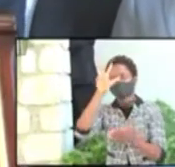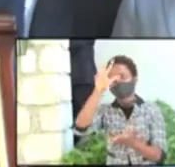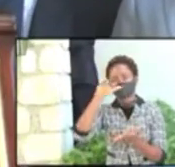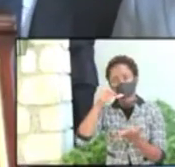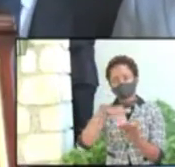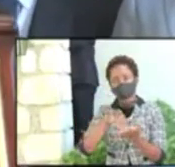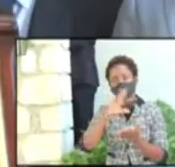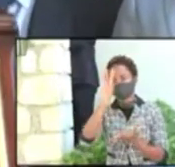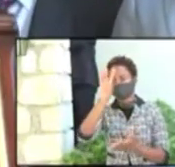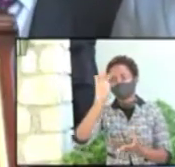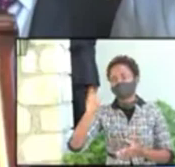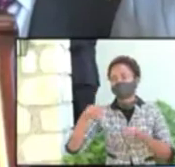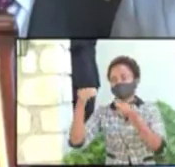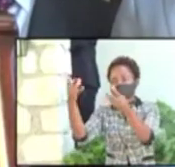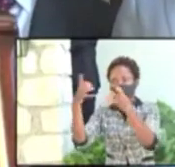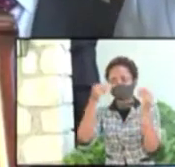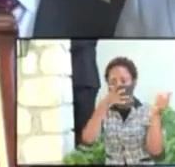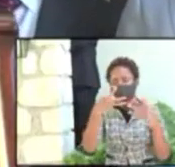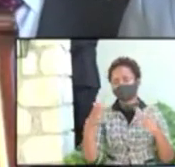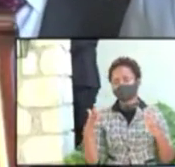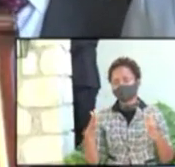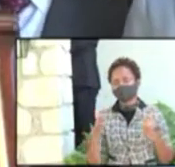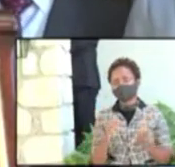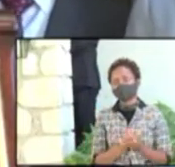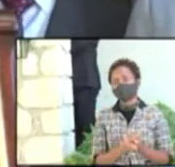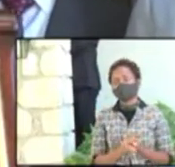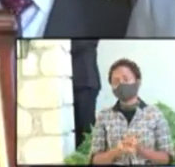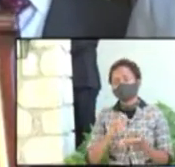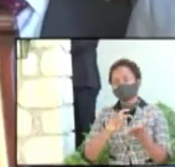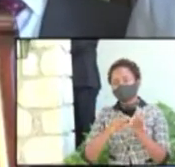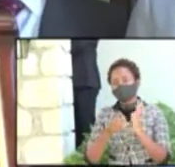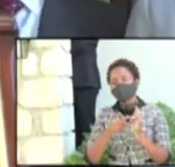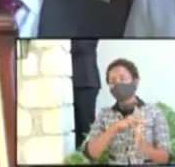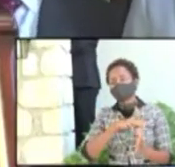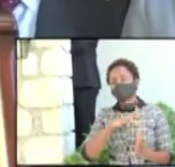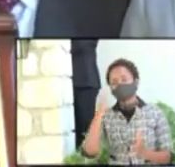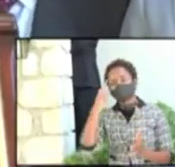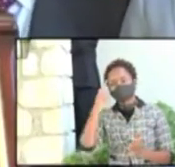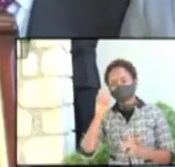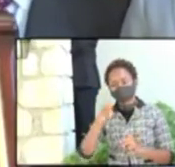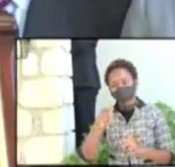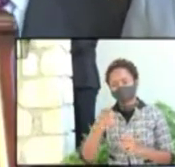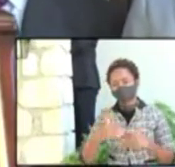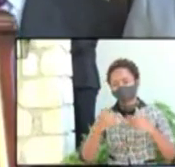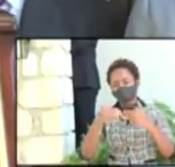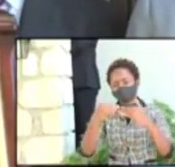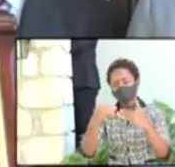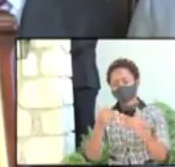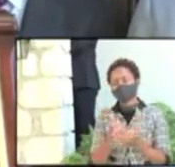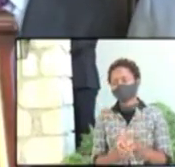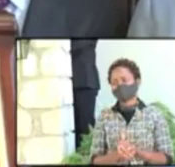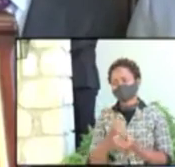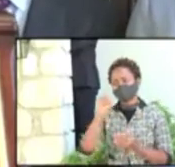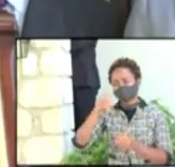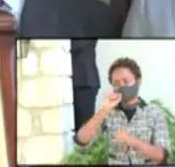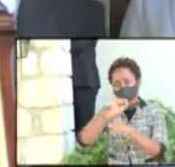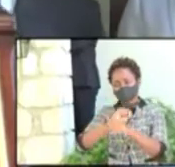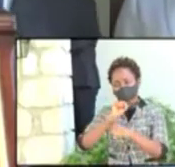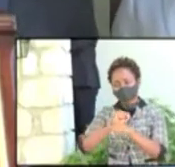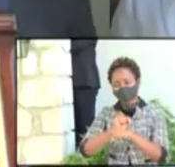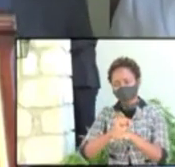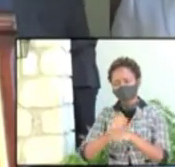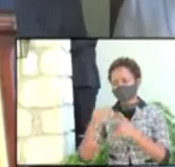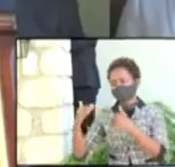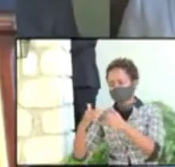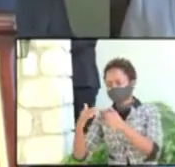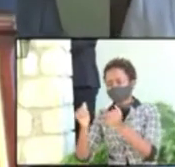700 registres déjà. Ça veut dire, ministre, moi pense que faut ou lever pied ou faut travailler de très près